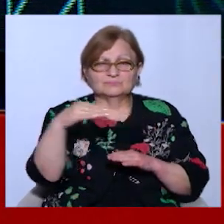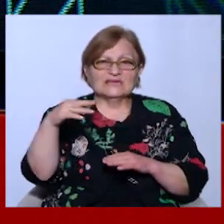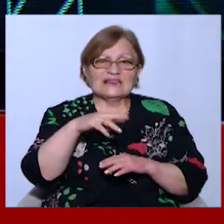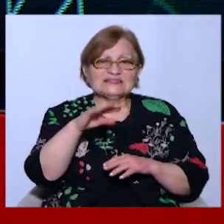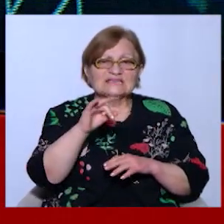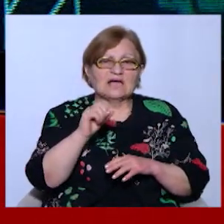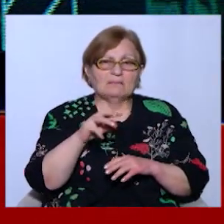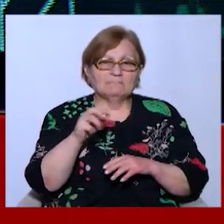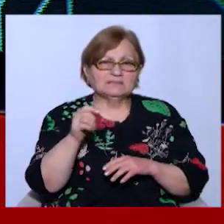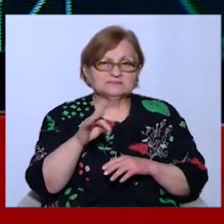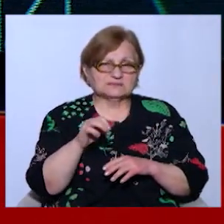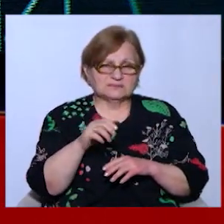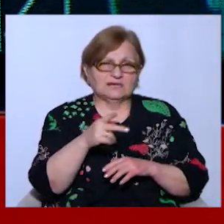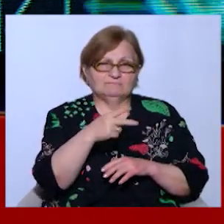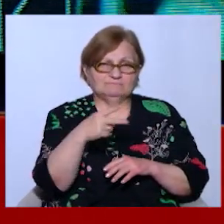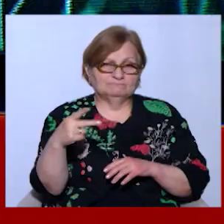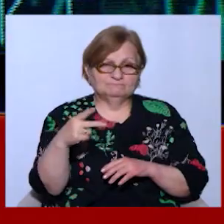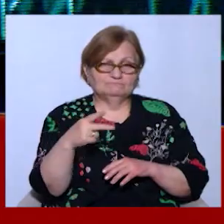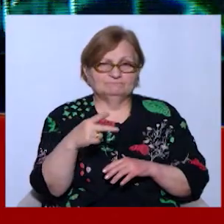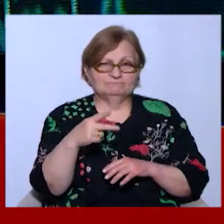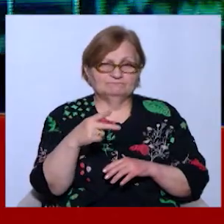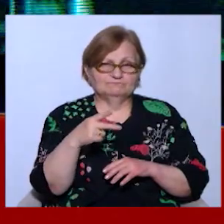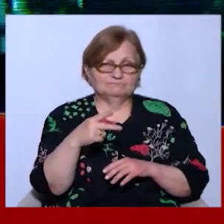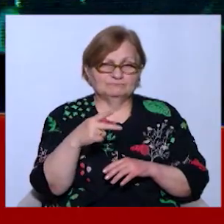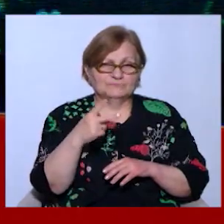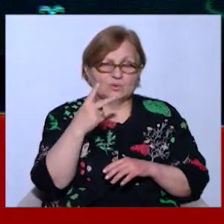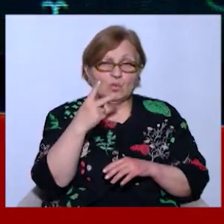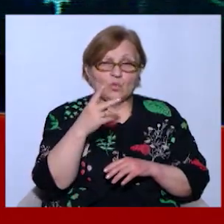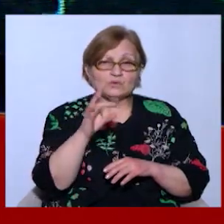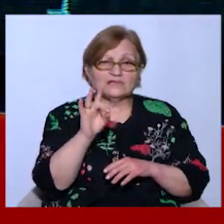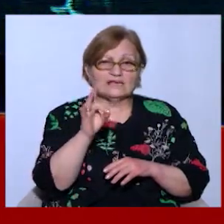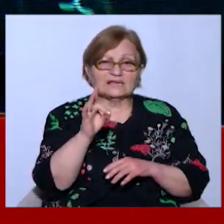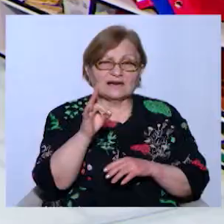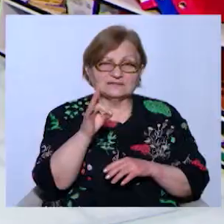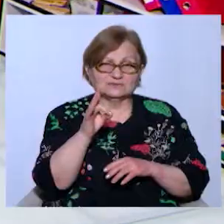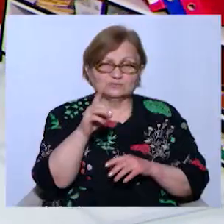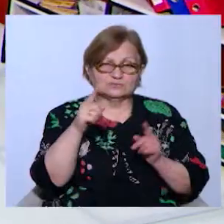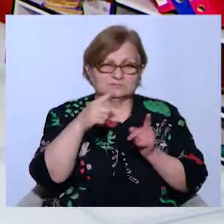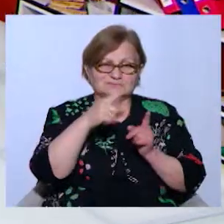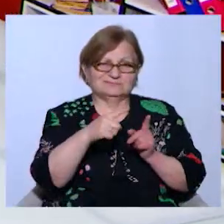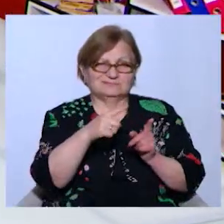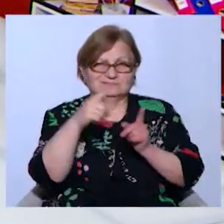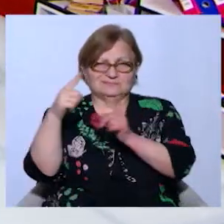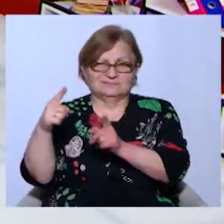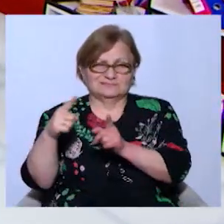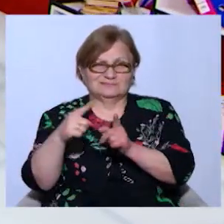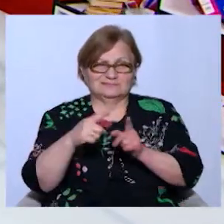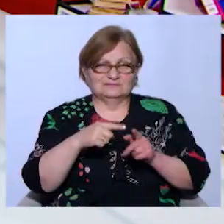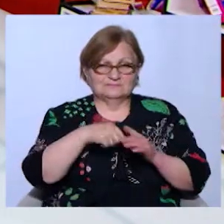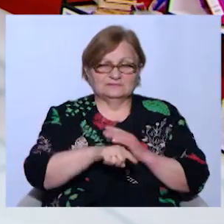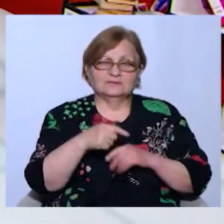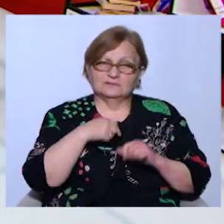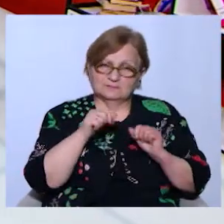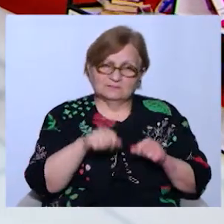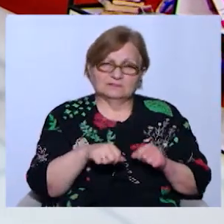დიამეტრი ტოლია 2 რადიუსის. ასევე შემეძლო დამეწერა მე, რომ